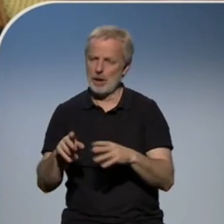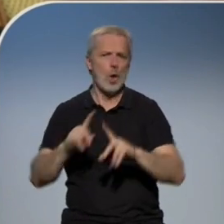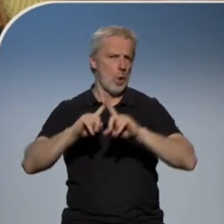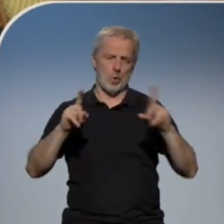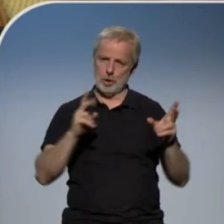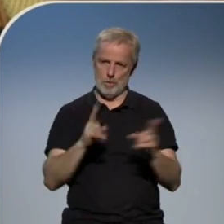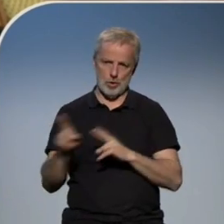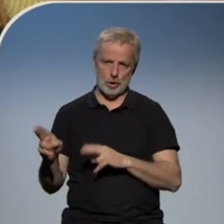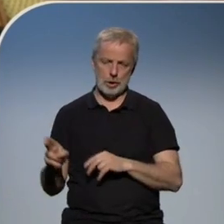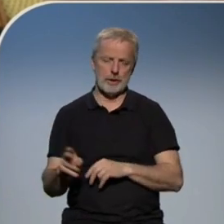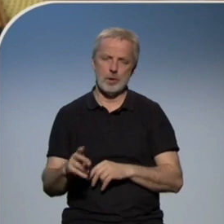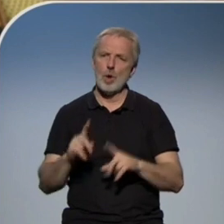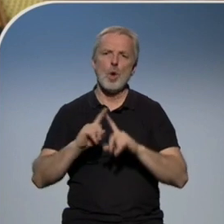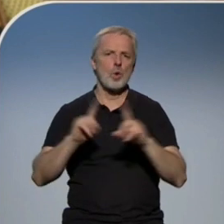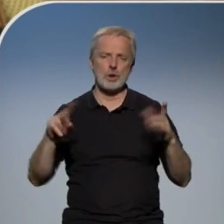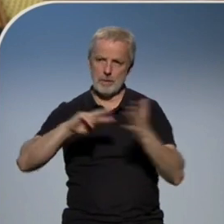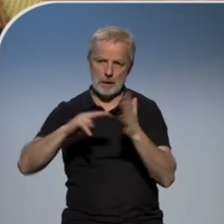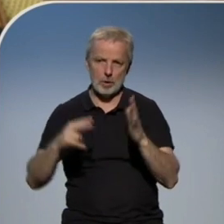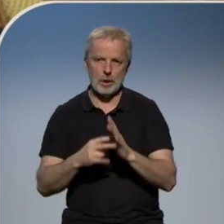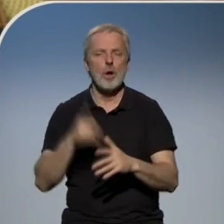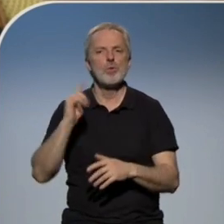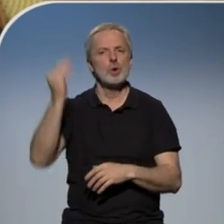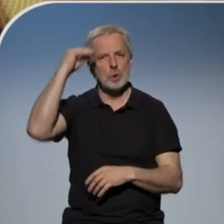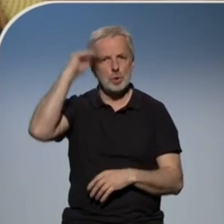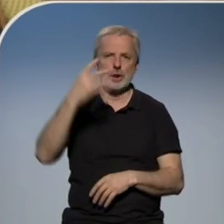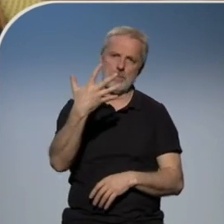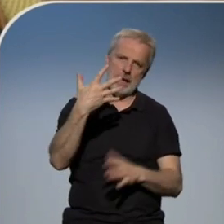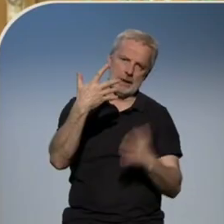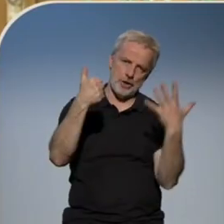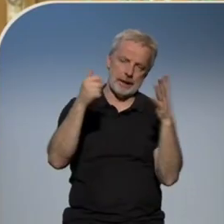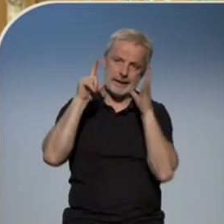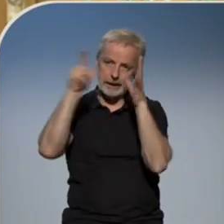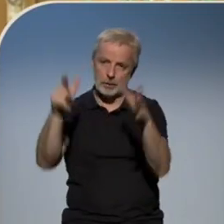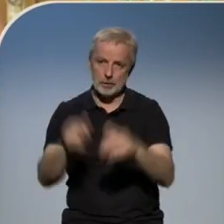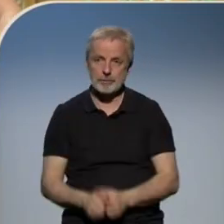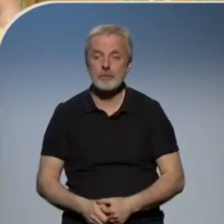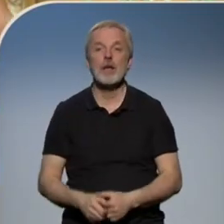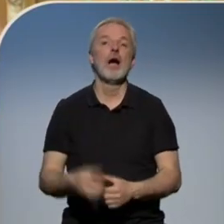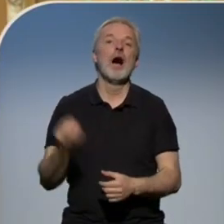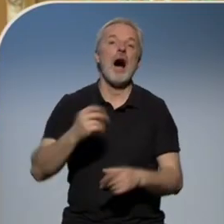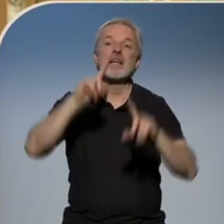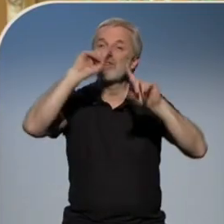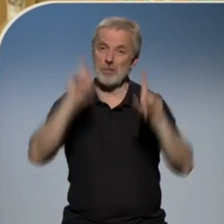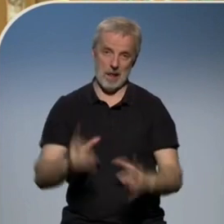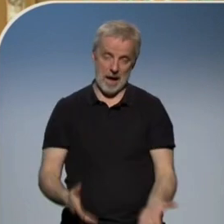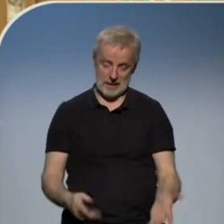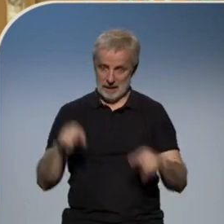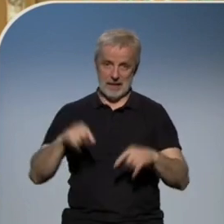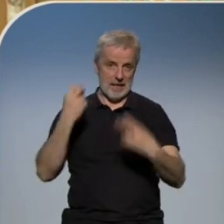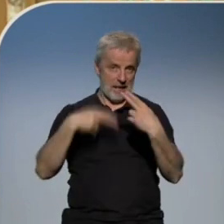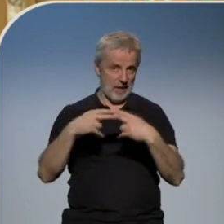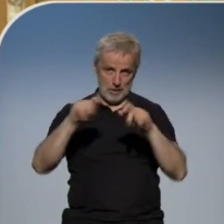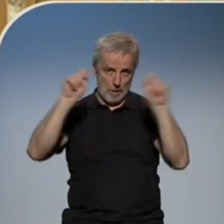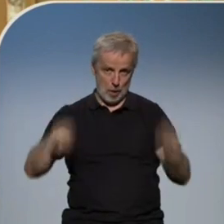který pracuje s těmahle metodama, je to otázka 5-6 týdnů. A něco domácího hned, tak víš, že ty zkoušky se blíží, že jo, květen,